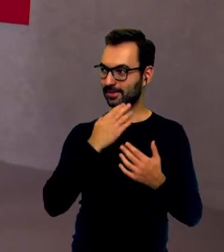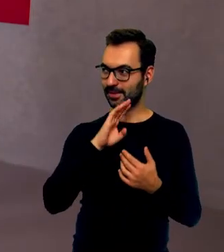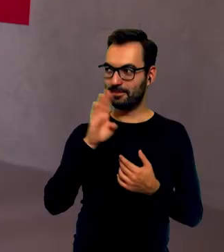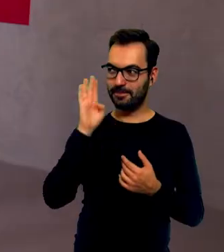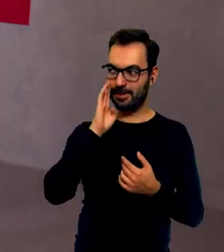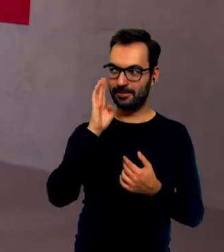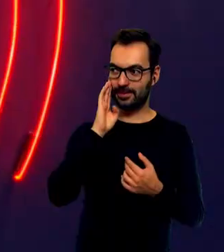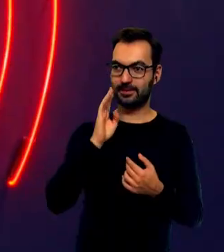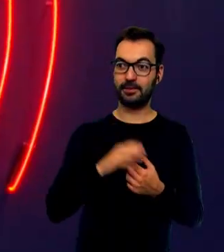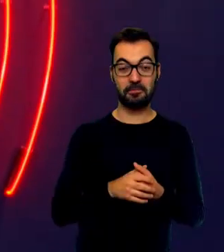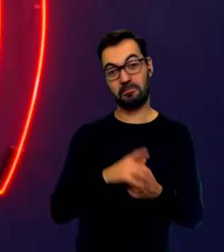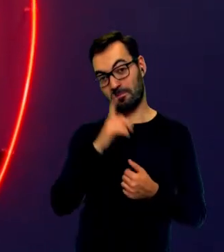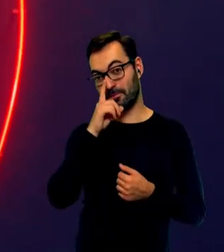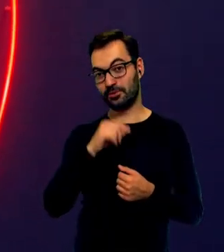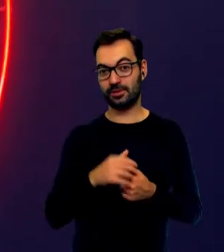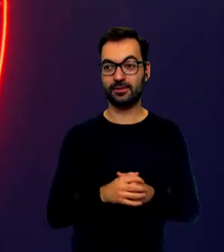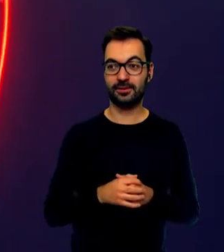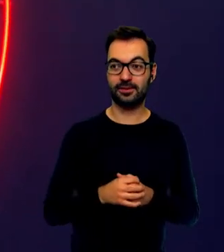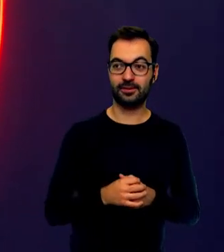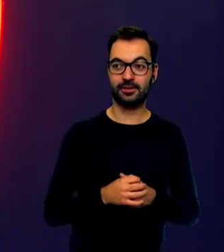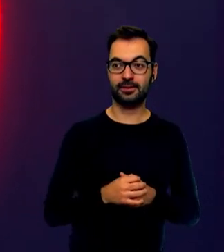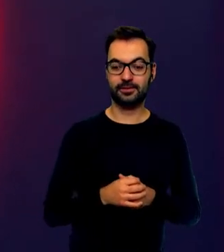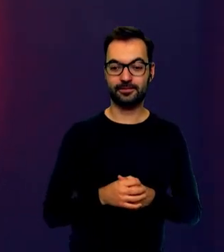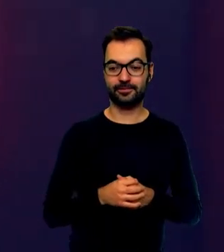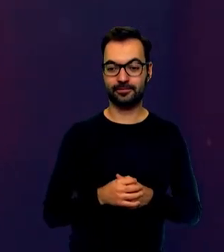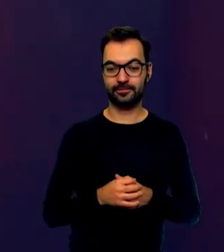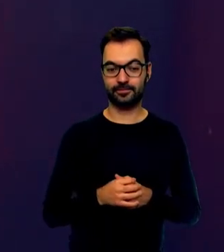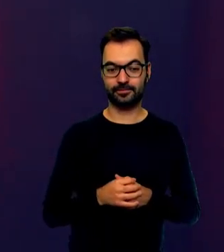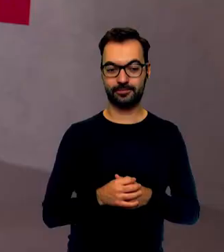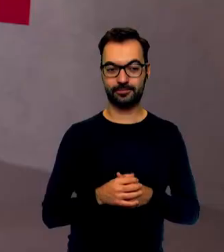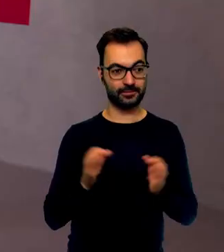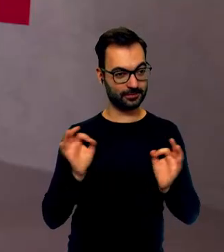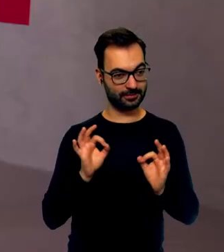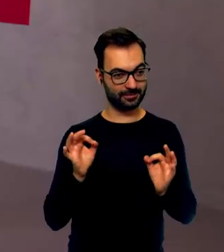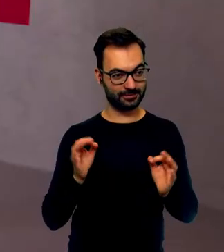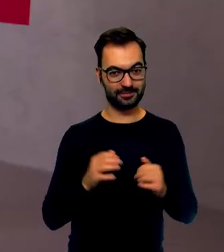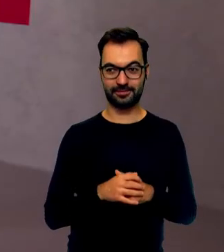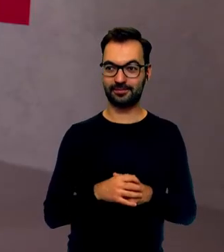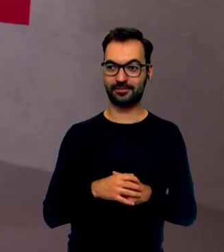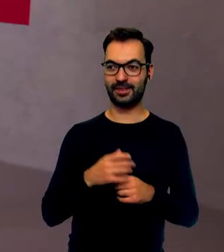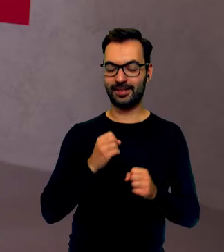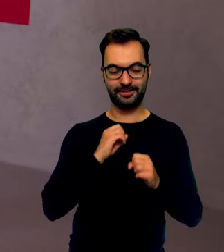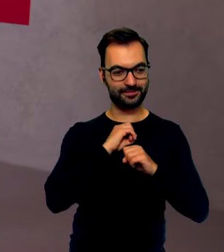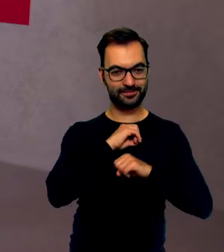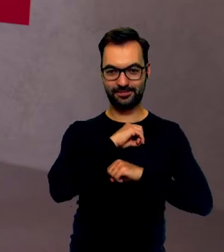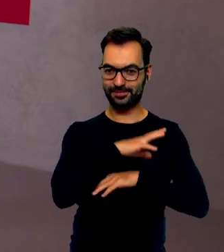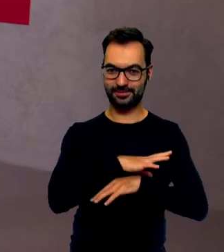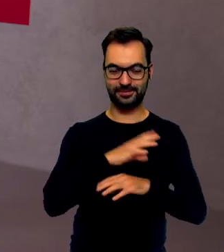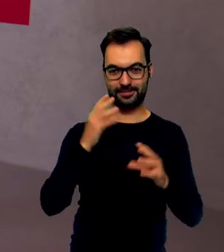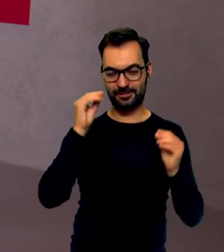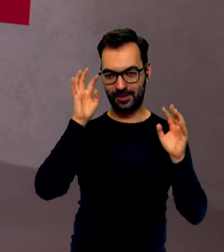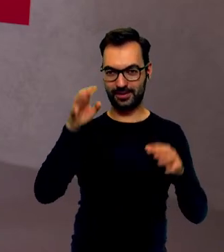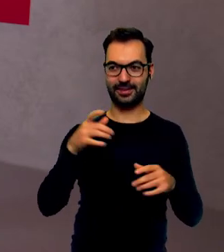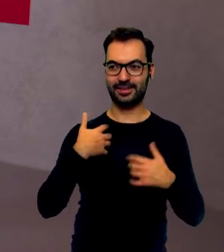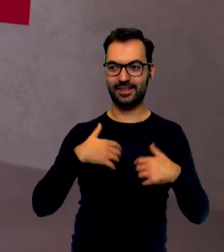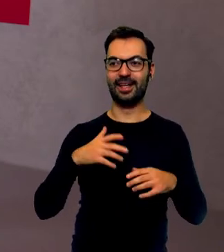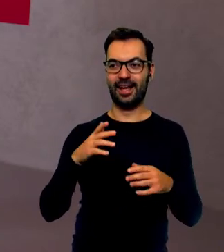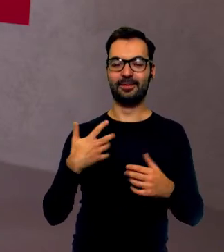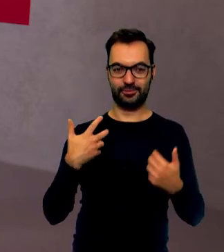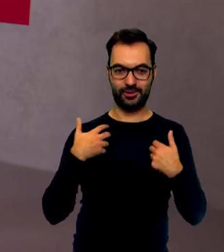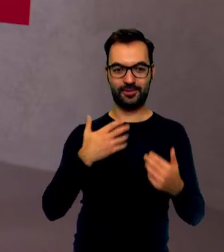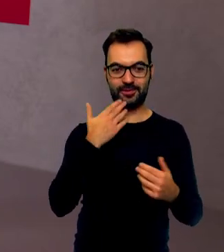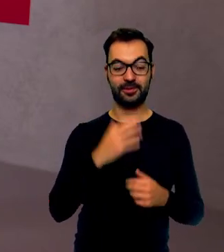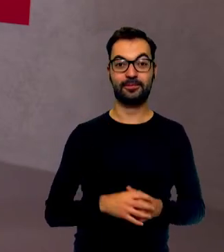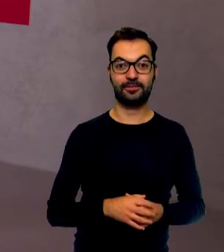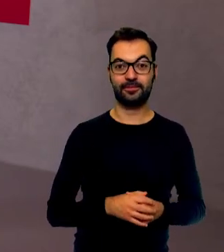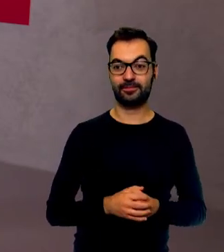szczerze, ale możliwe, tak. Możliwe, że tak było. No i było tak strasznie? Ale się spociłem i jestem cały zdenerwowany, ale